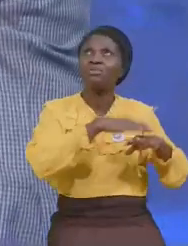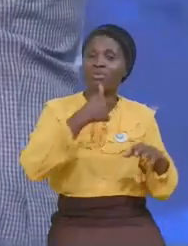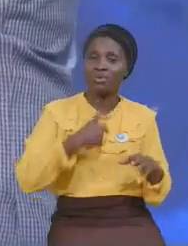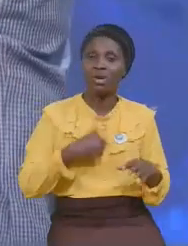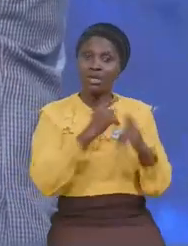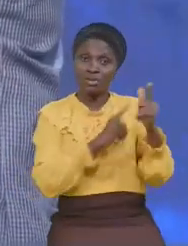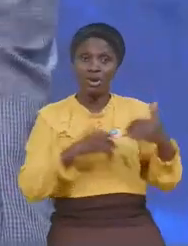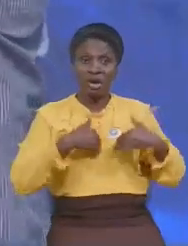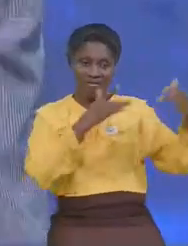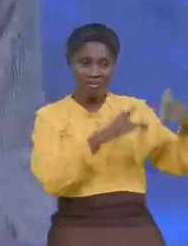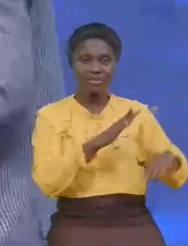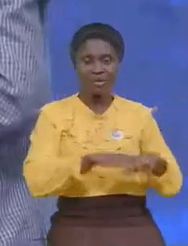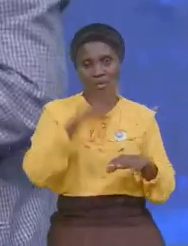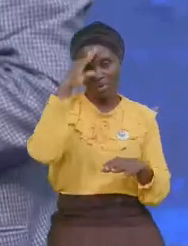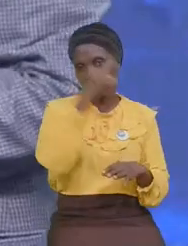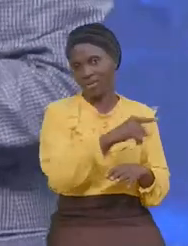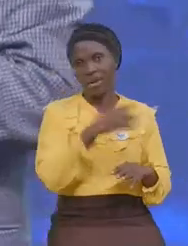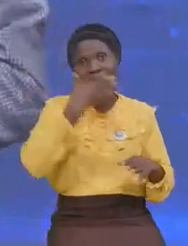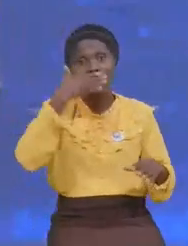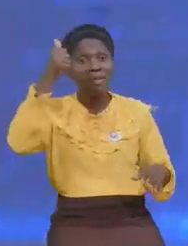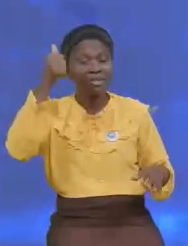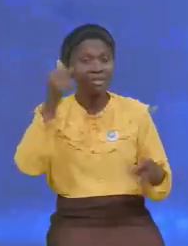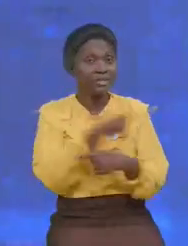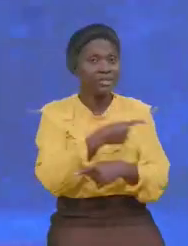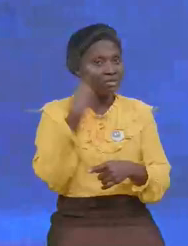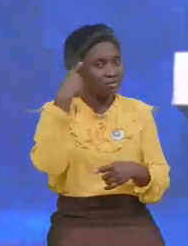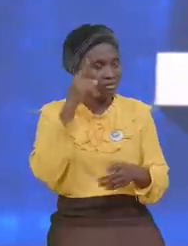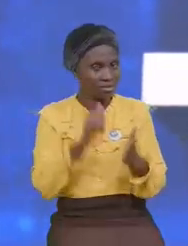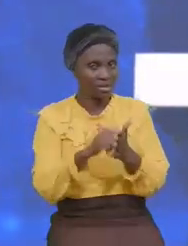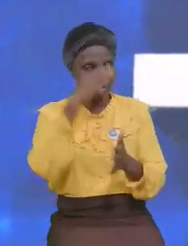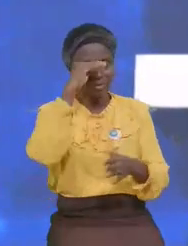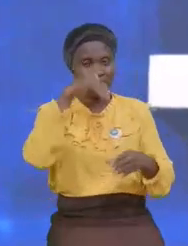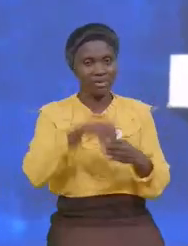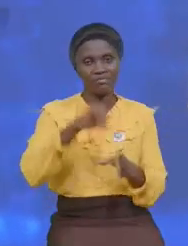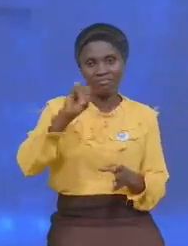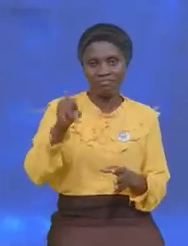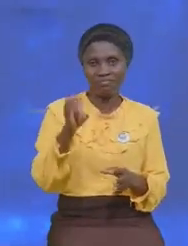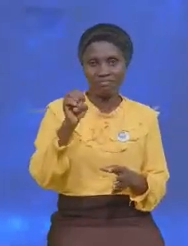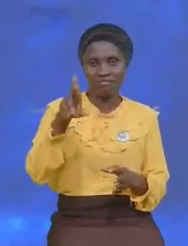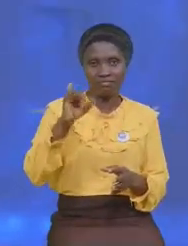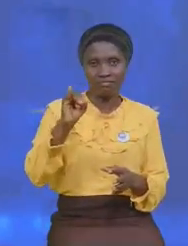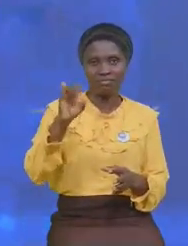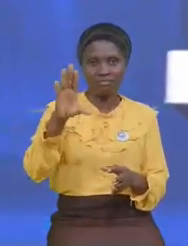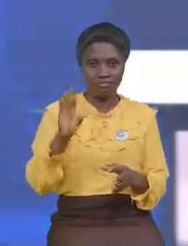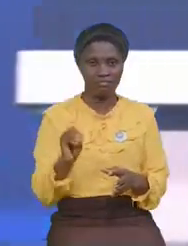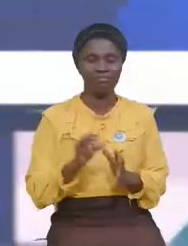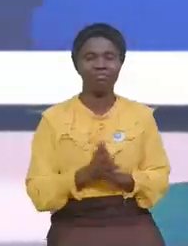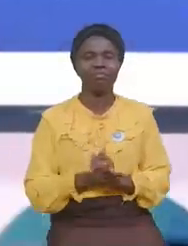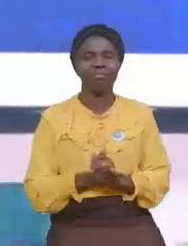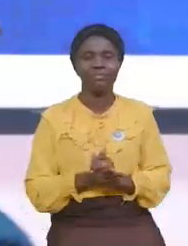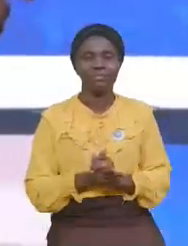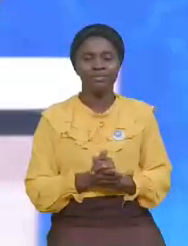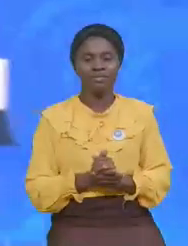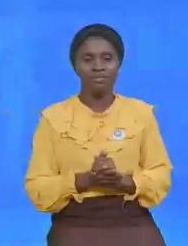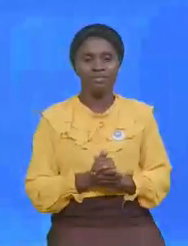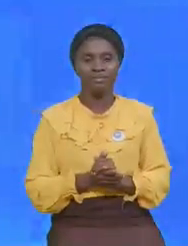moi !» Et le Seigneur avait pitié de lui et c'était le meilleur jour pour l'homme-là à